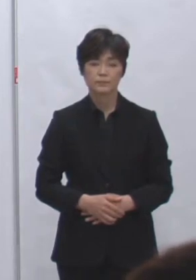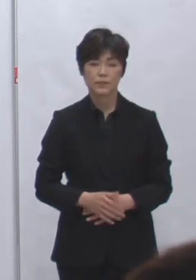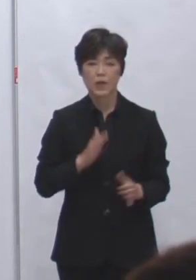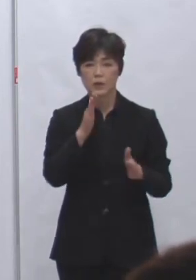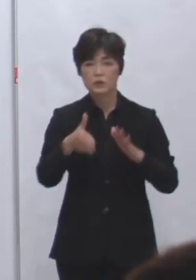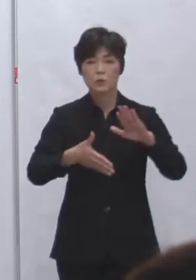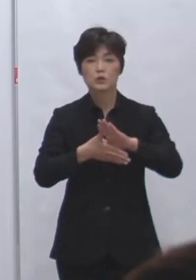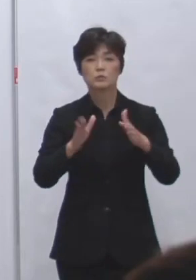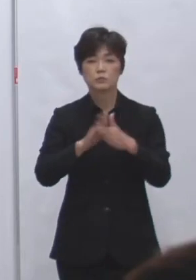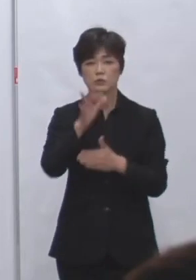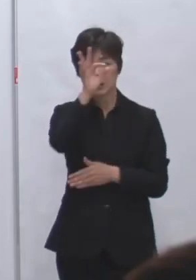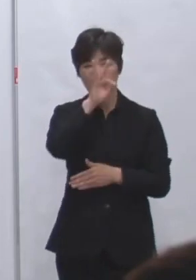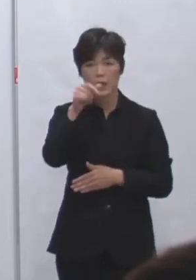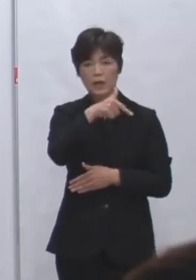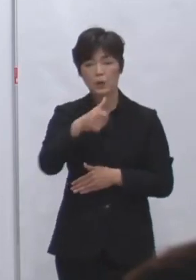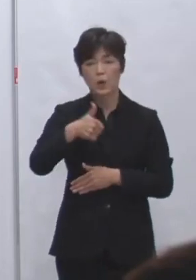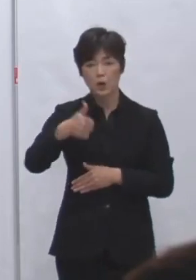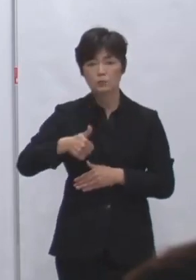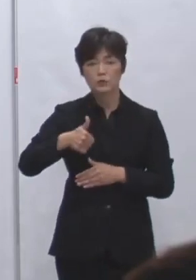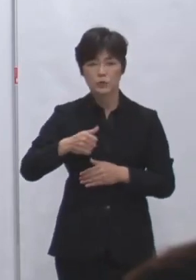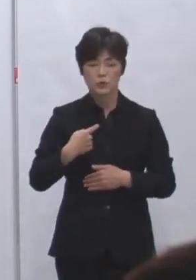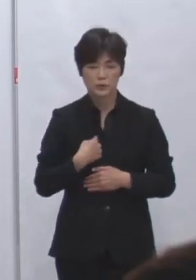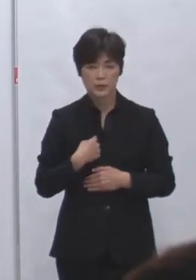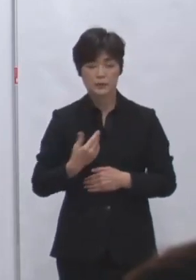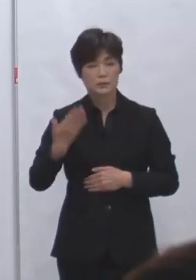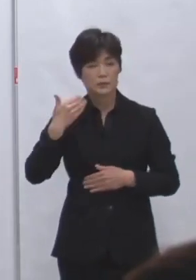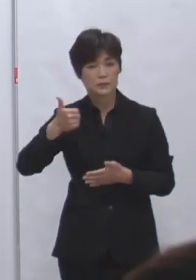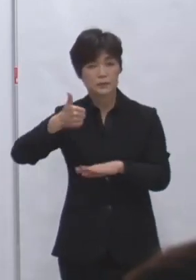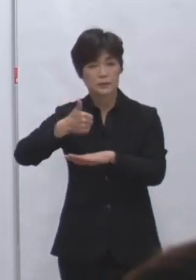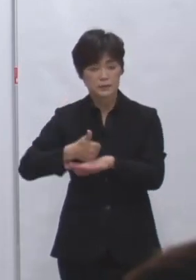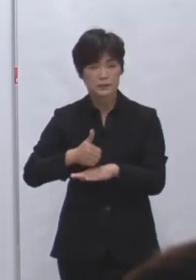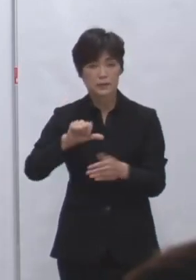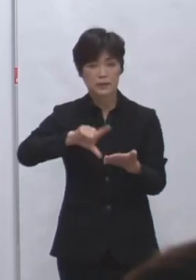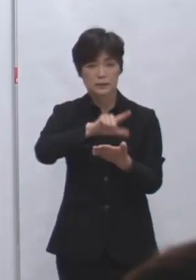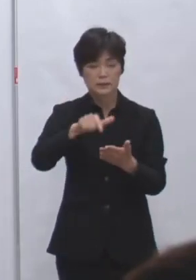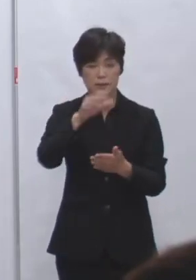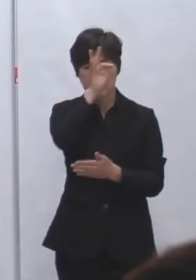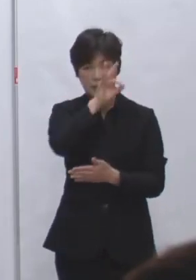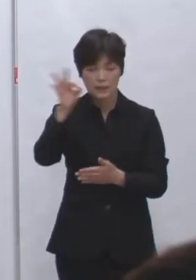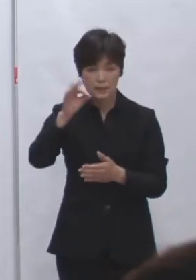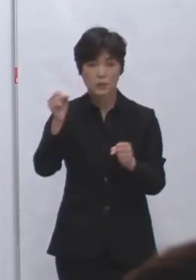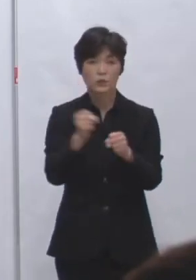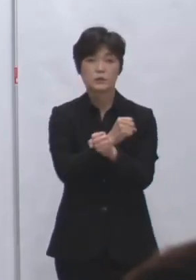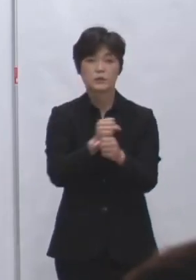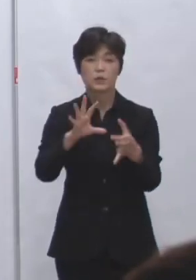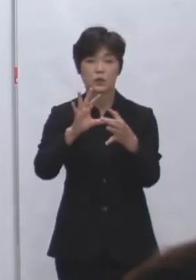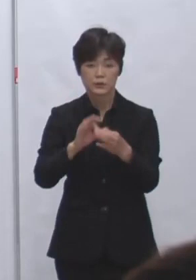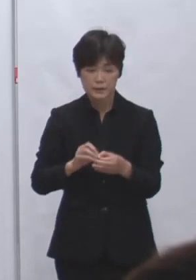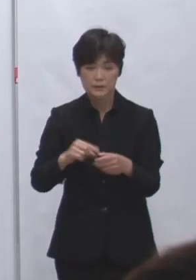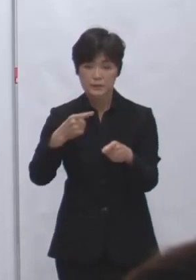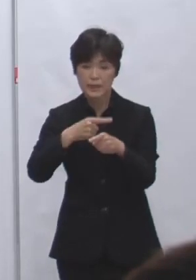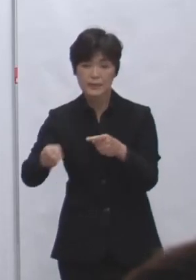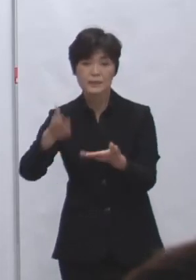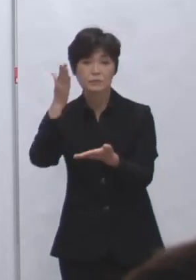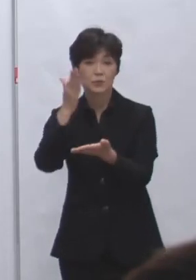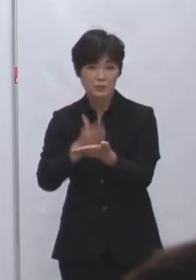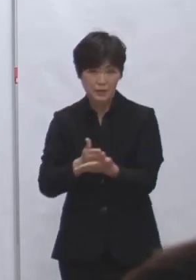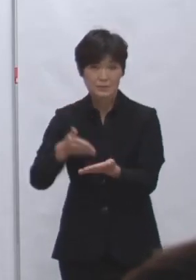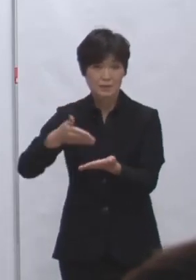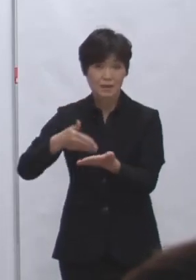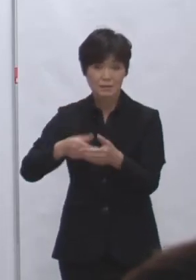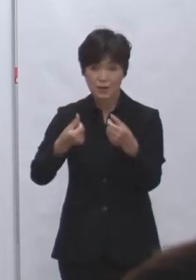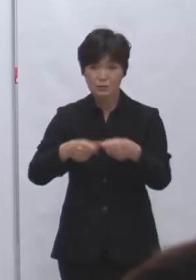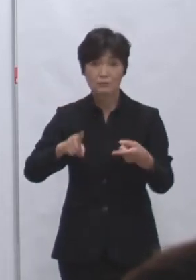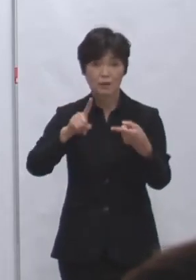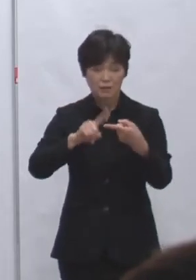スポーツ文化観光部長上田でございます。先ほど知事の方から地域観光支援事業につきまして事業の一部を停止ということでしたけれども、具